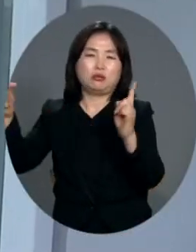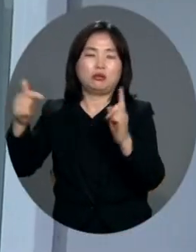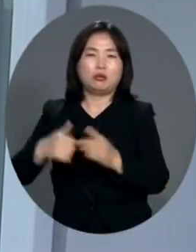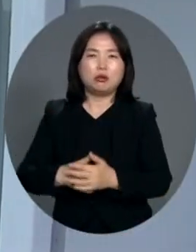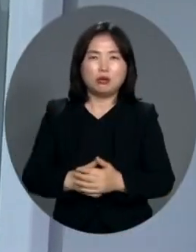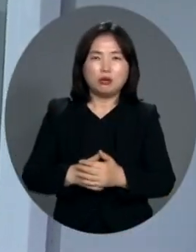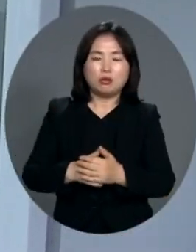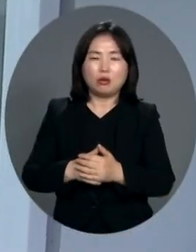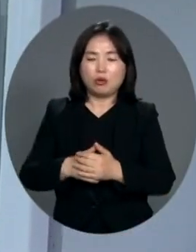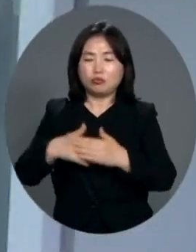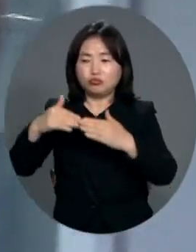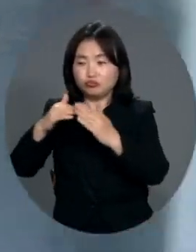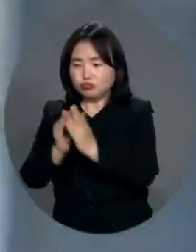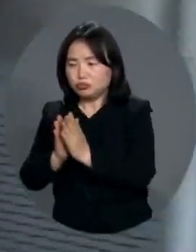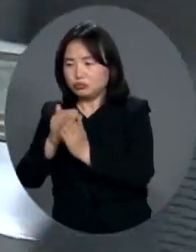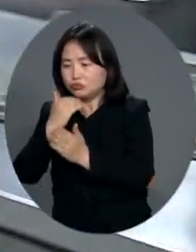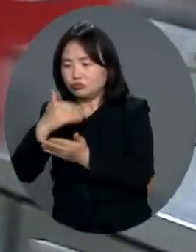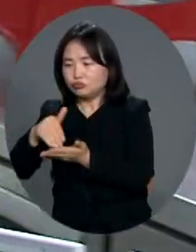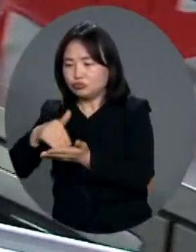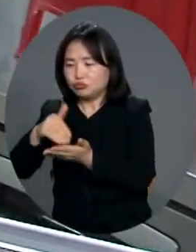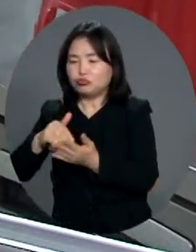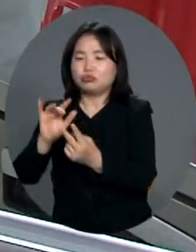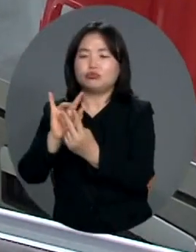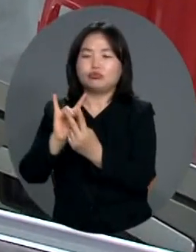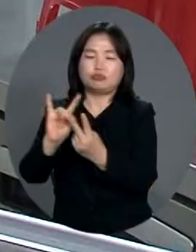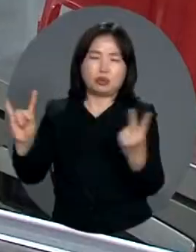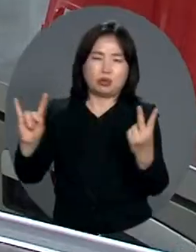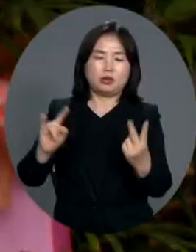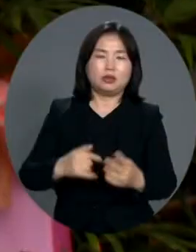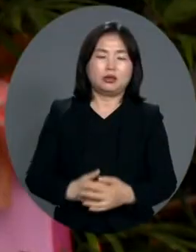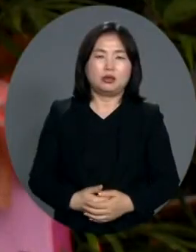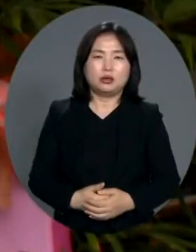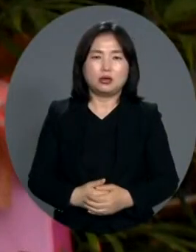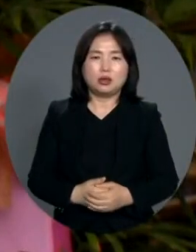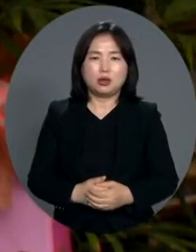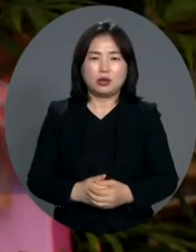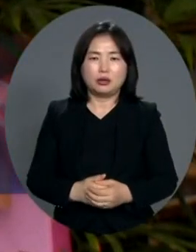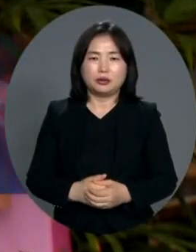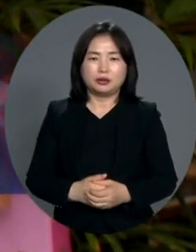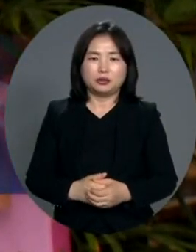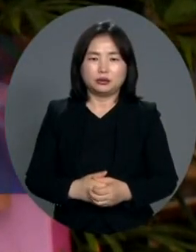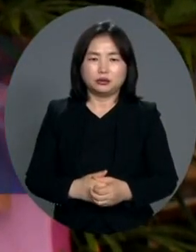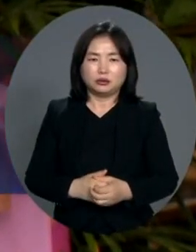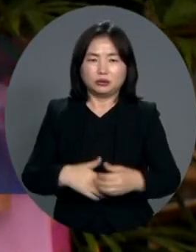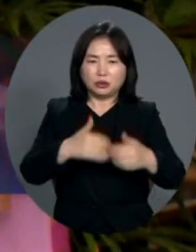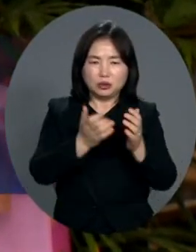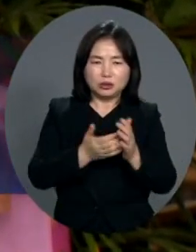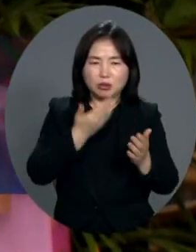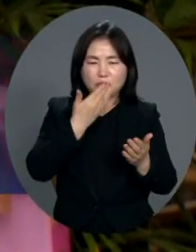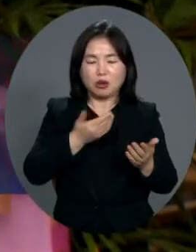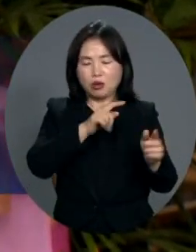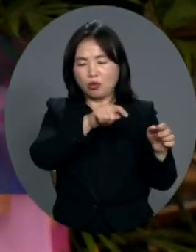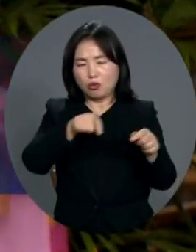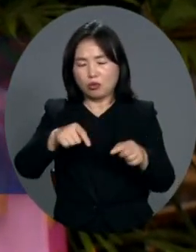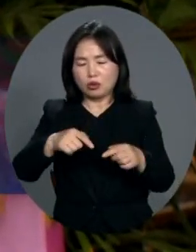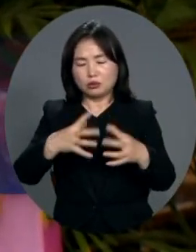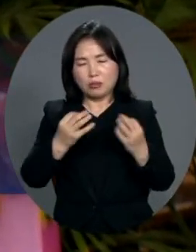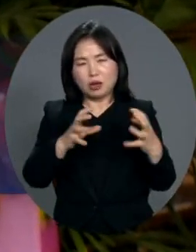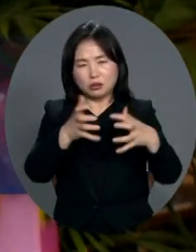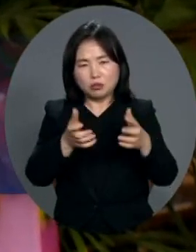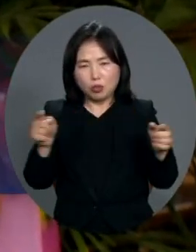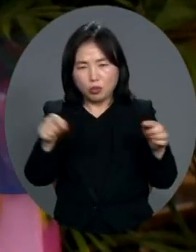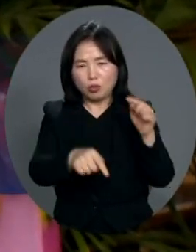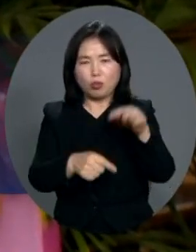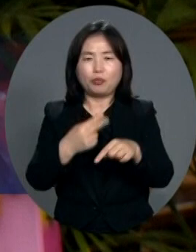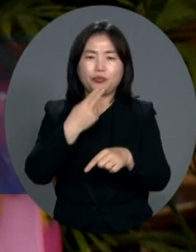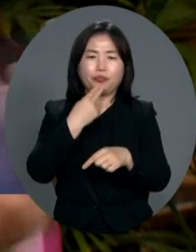급증했습니다. 문 닫은 음식점 수는 두 배로 뛰었습니다. 단체 회식이나 모임이나 이런 자체도 없고 하다 보니까